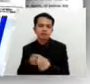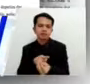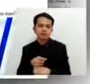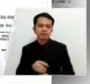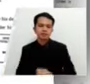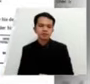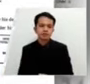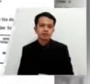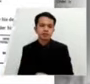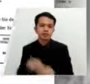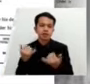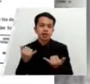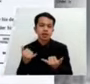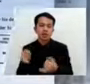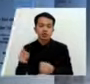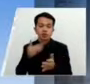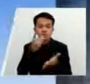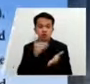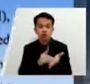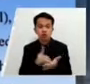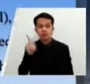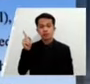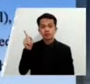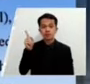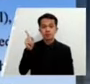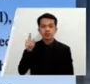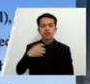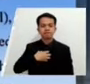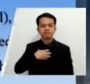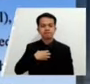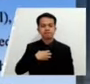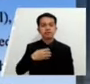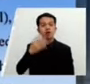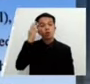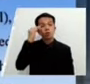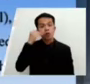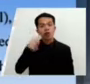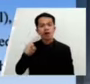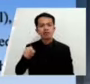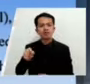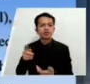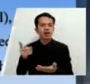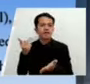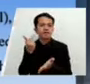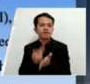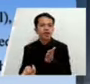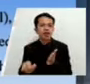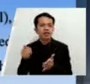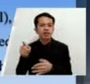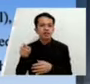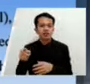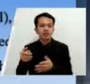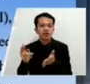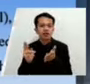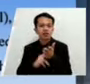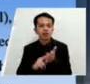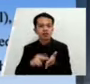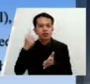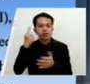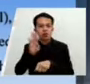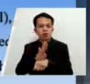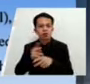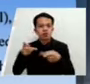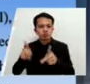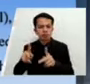sa dokumento mula sa Ombudsman, inireklamo si Capil dahil bigo umano ito bilang signatory ng mga business permit na